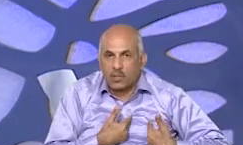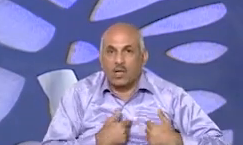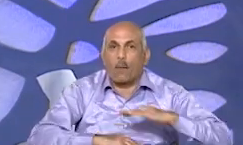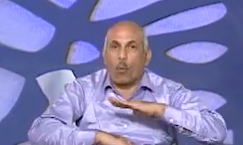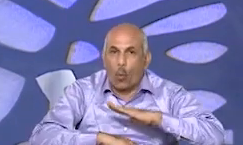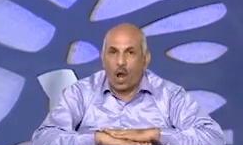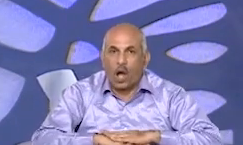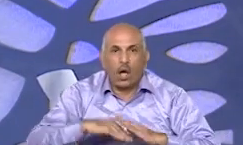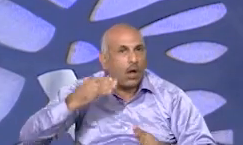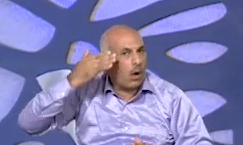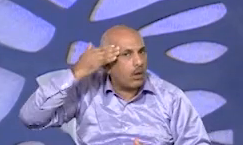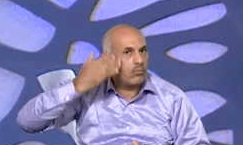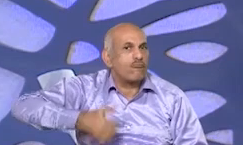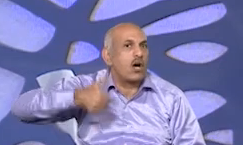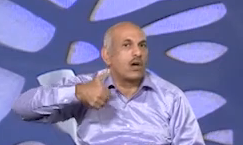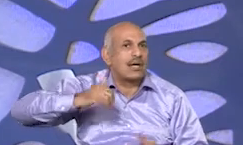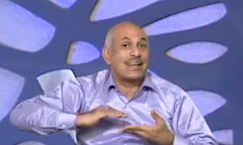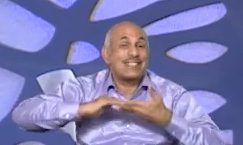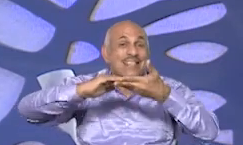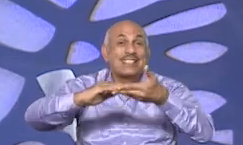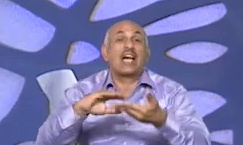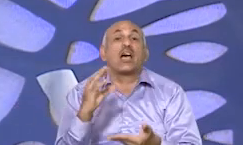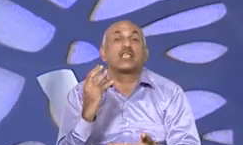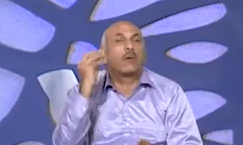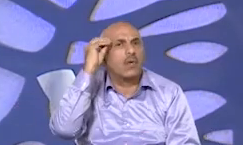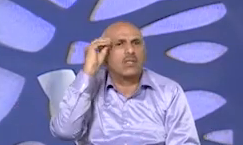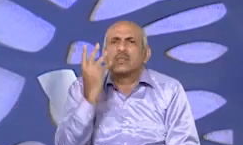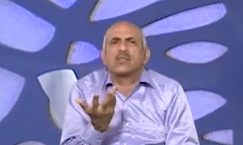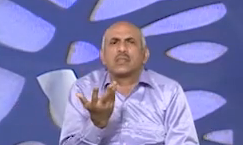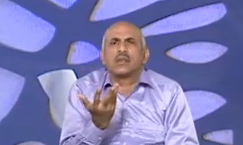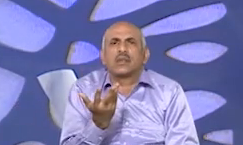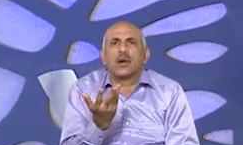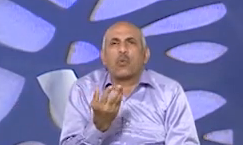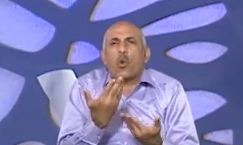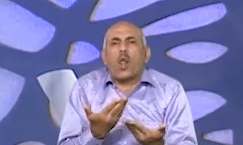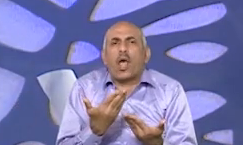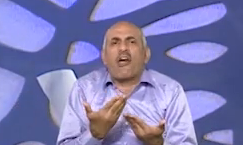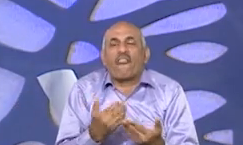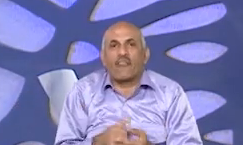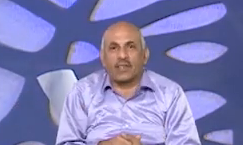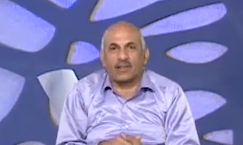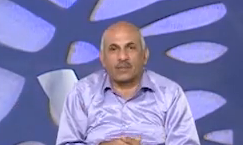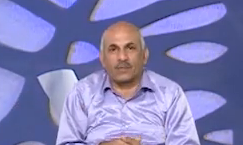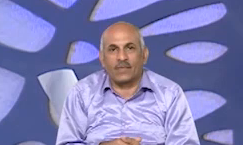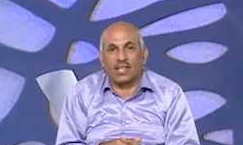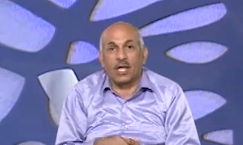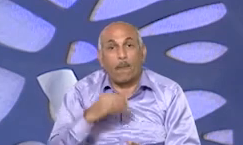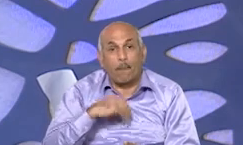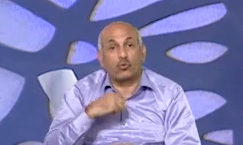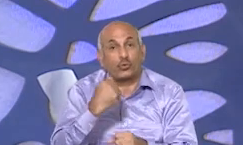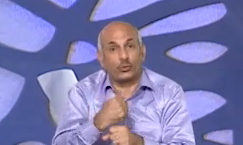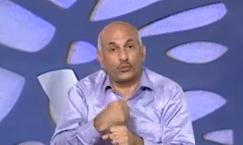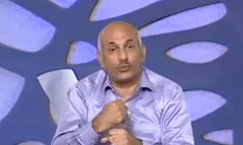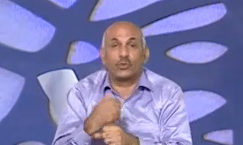الاحترافيه. فده هيساعد الشباب ازاي؟ ان هو بكل بساطه هيبقى مطلوب في سوق